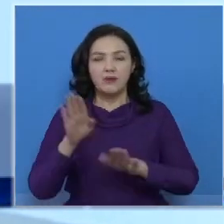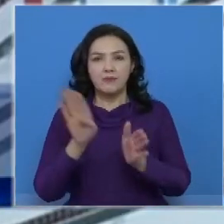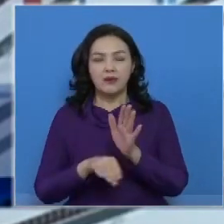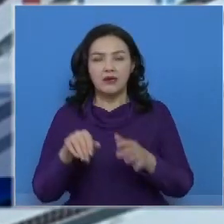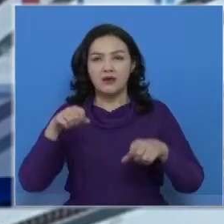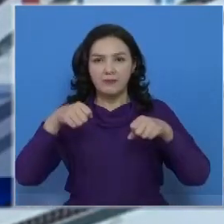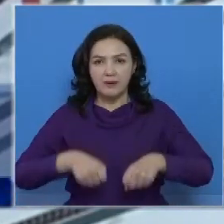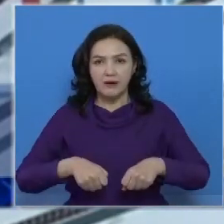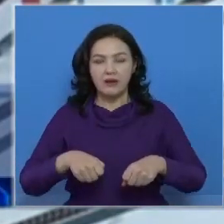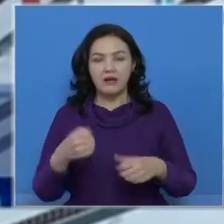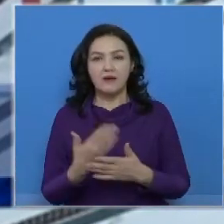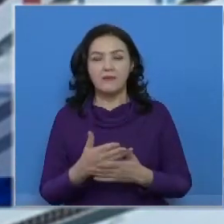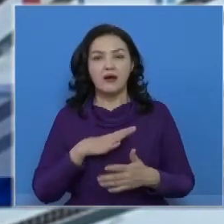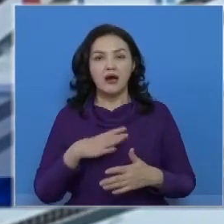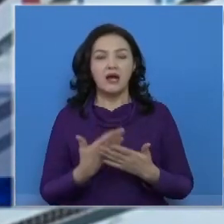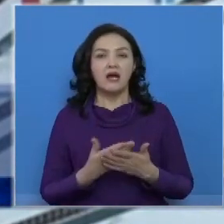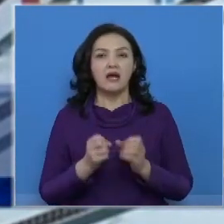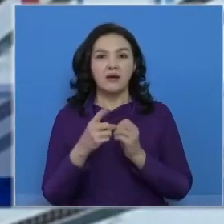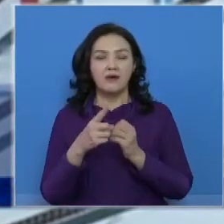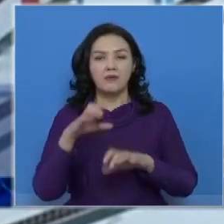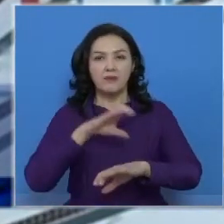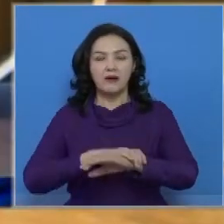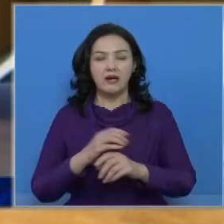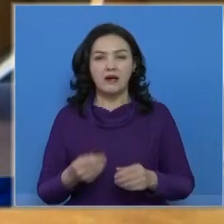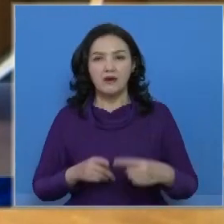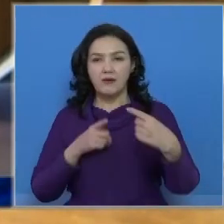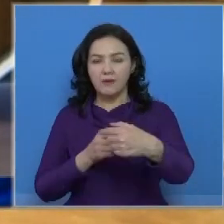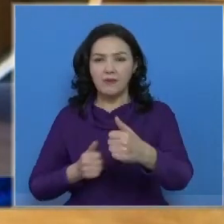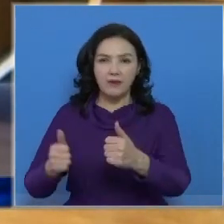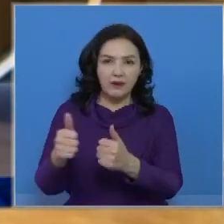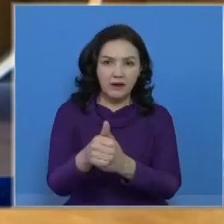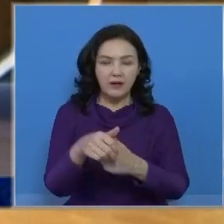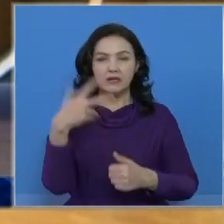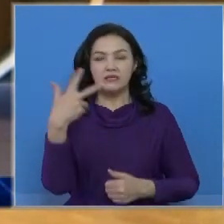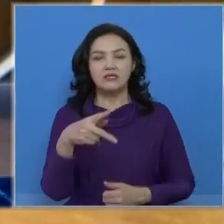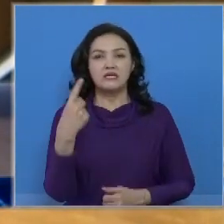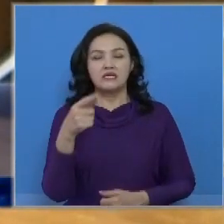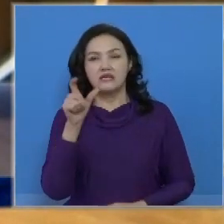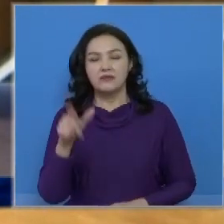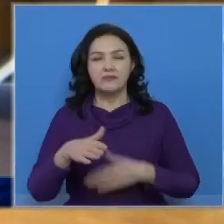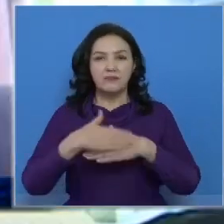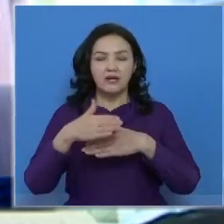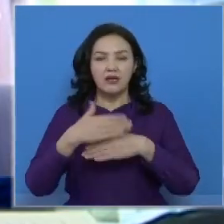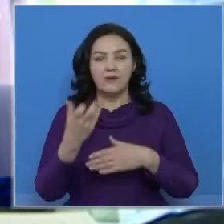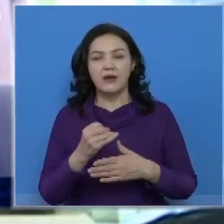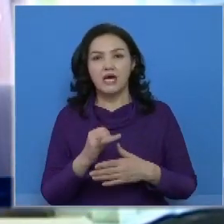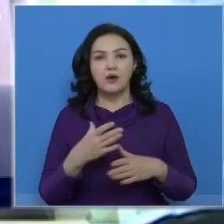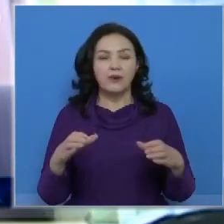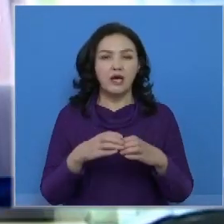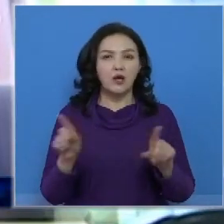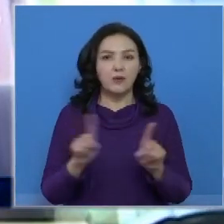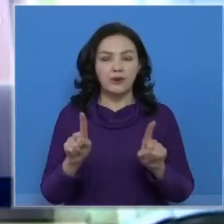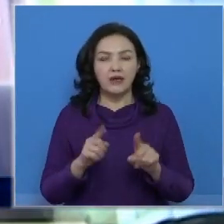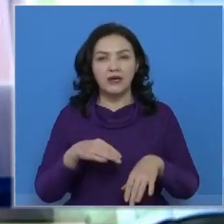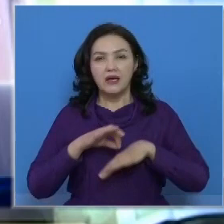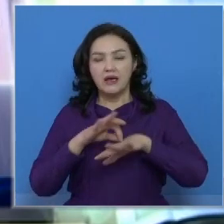лишенными водительских прав. Пресечено 11 фактов выезда на встречную полосу. 31 водитель наказан в административном порядке за то, что